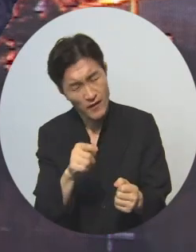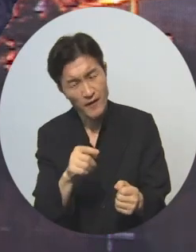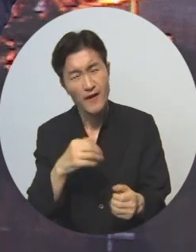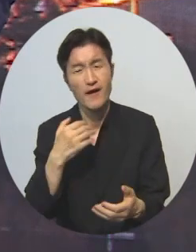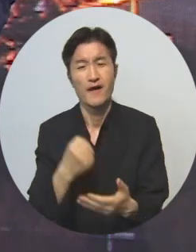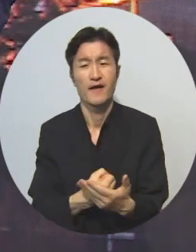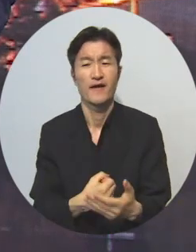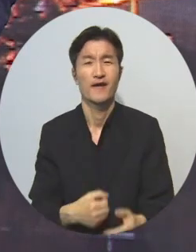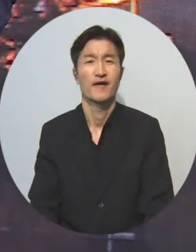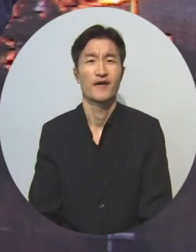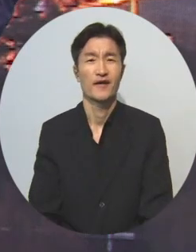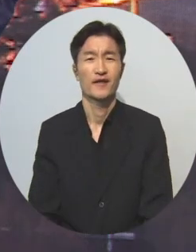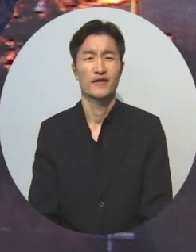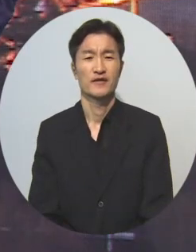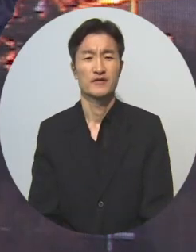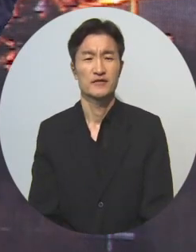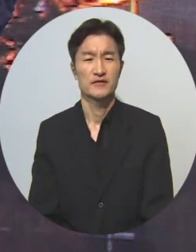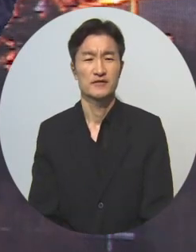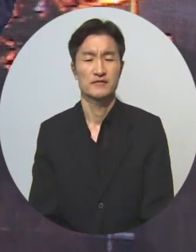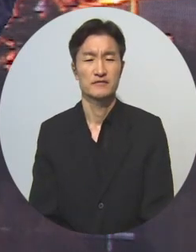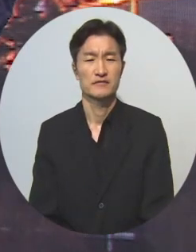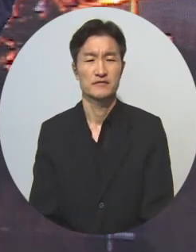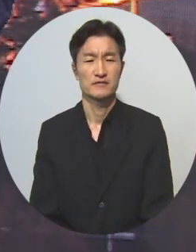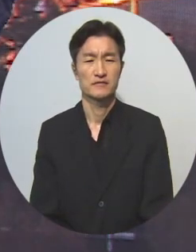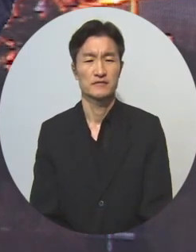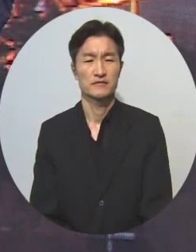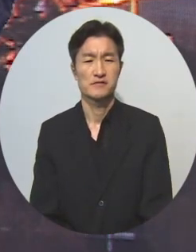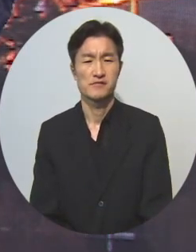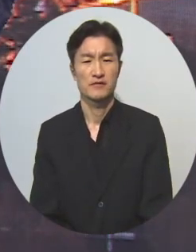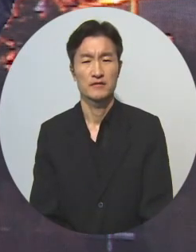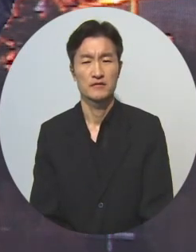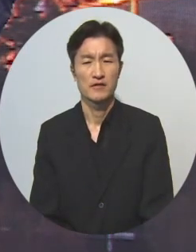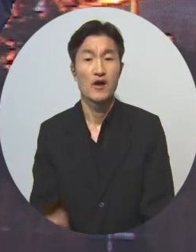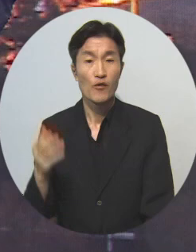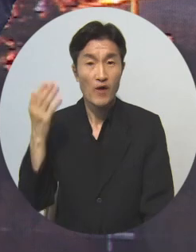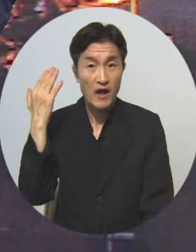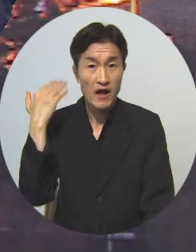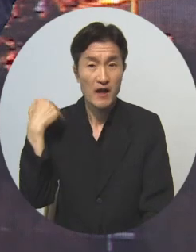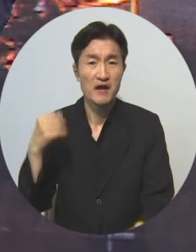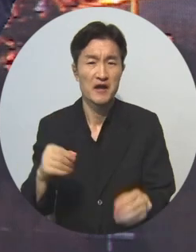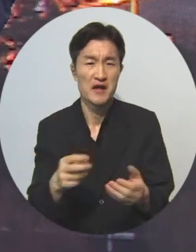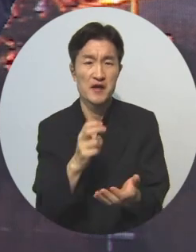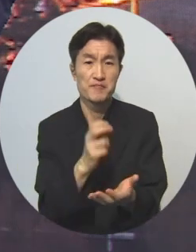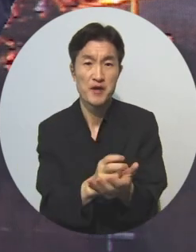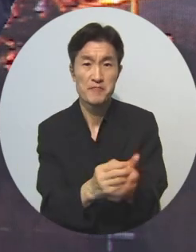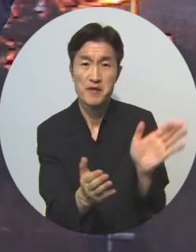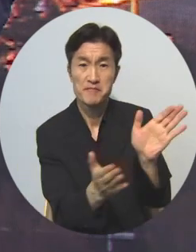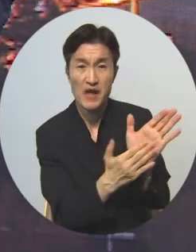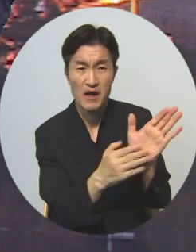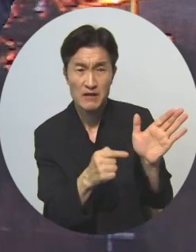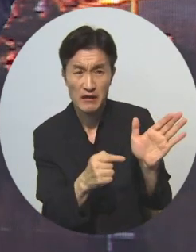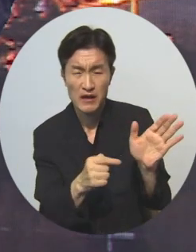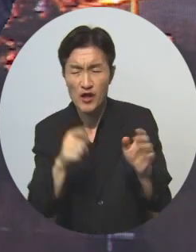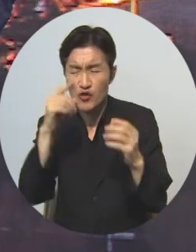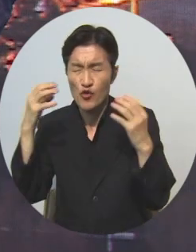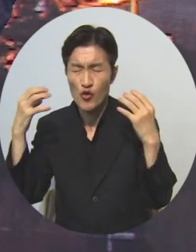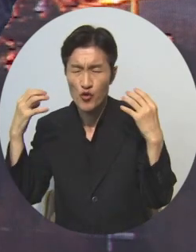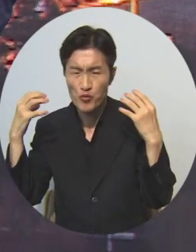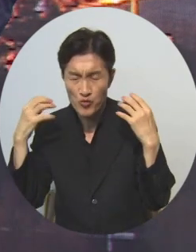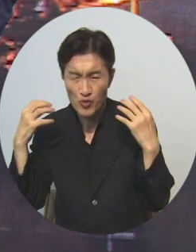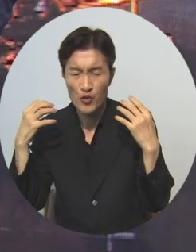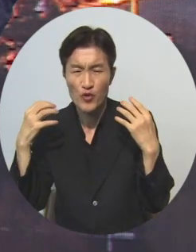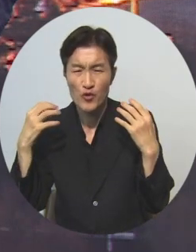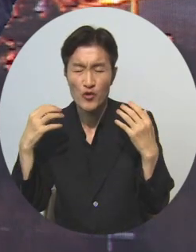마는 겁니다 인구 성장기에 만들어진 이런 규정들이 정책의 발목을 잡는 걸 맡기 위해서